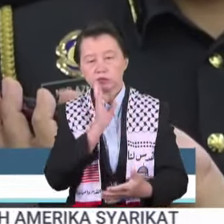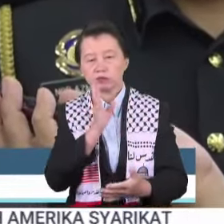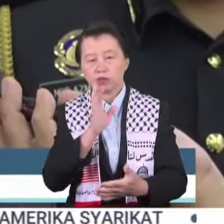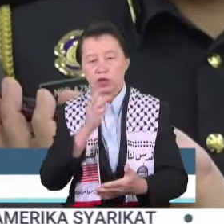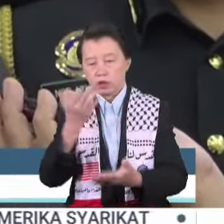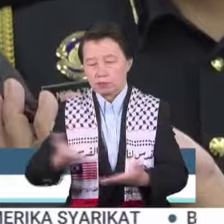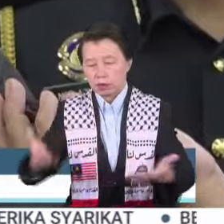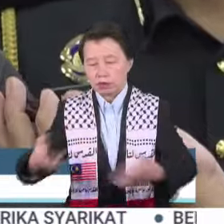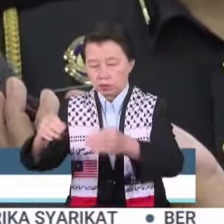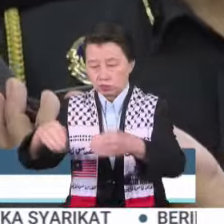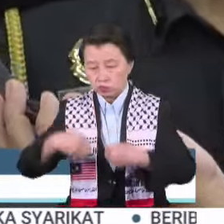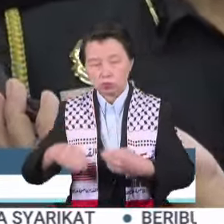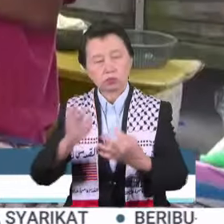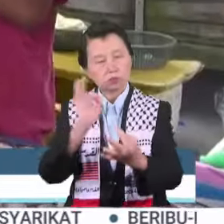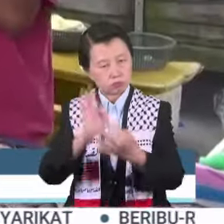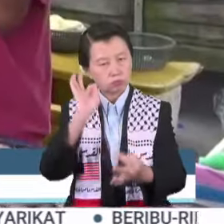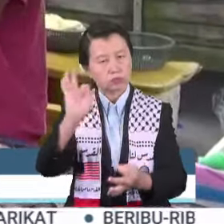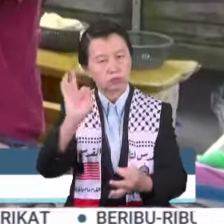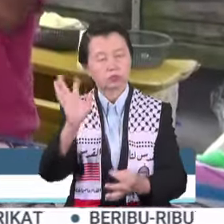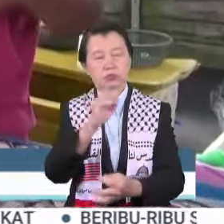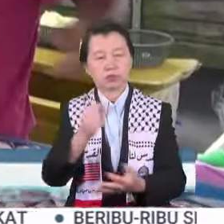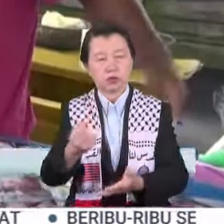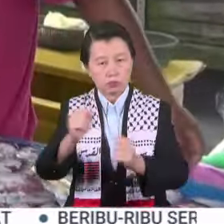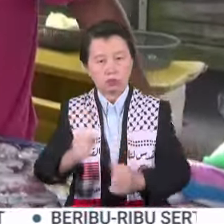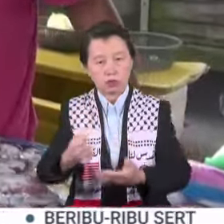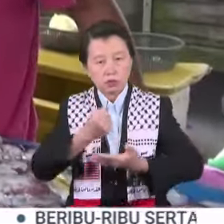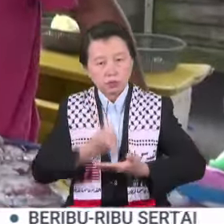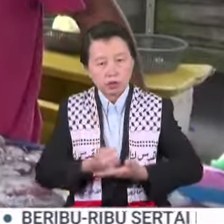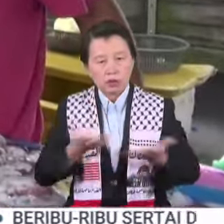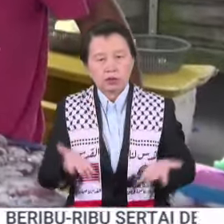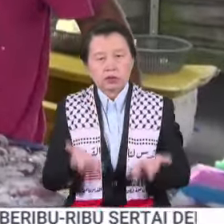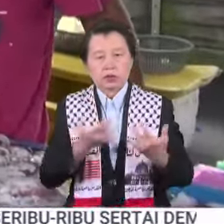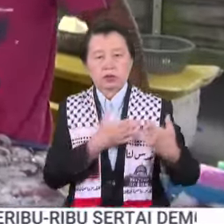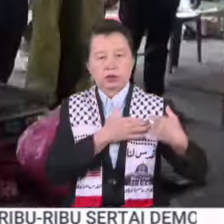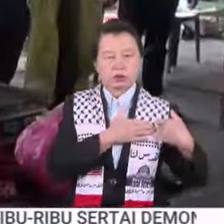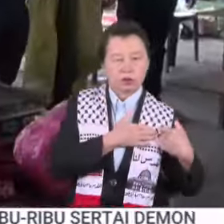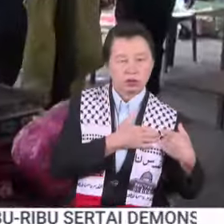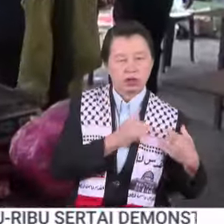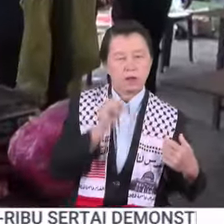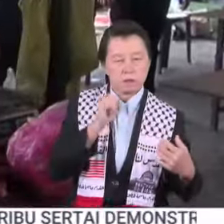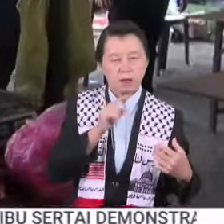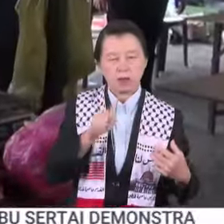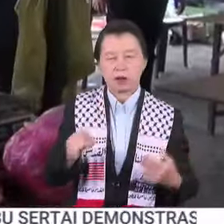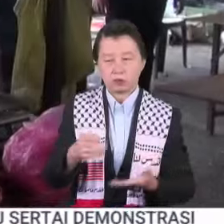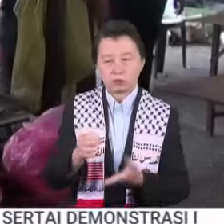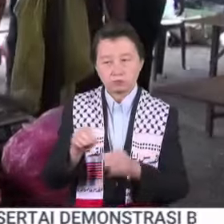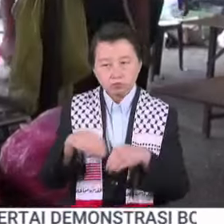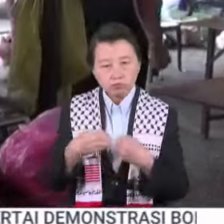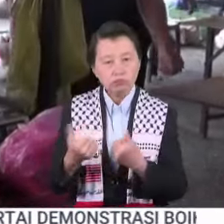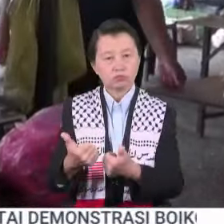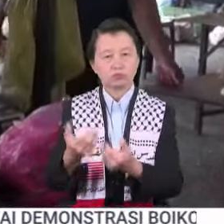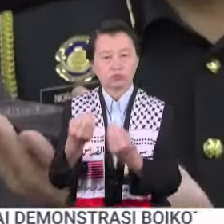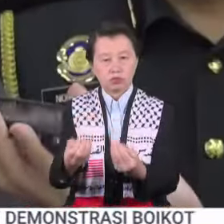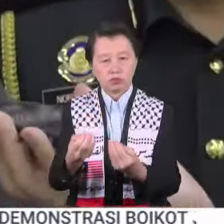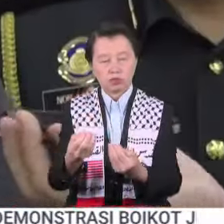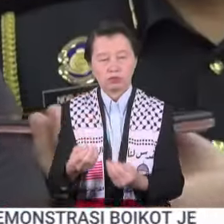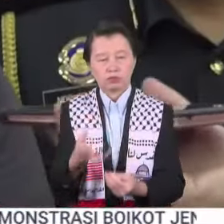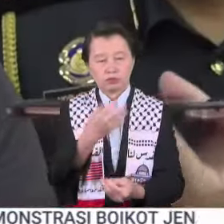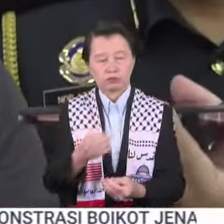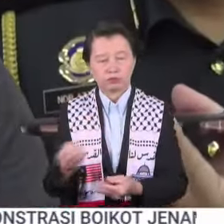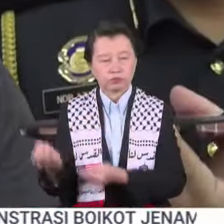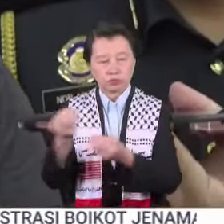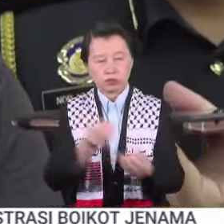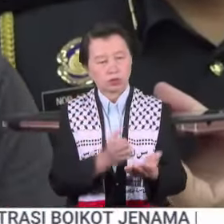barangan yang dijual adalah berpatutan serta membantu mereka dalam meringankan beban kos sa hidup menerusi peruntukan subsidi kerajaan yang